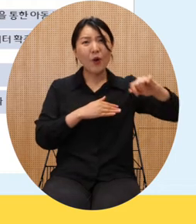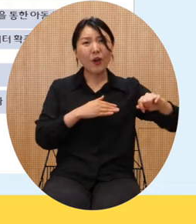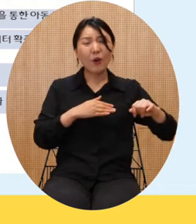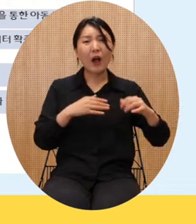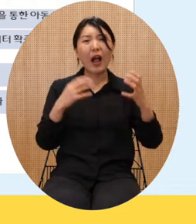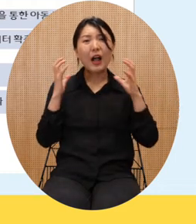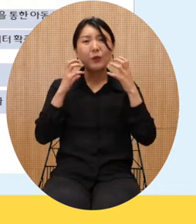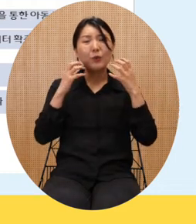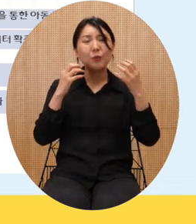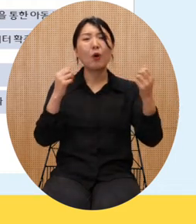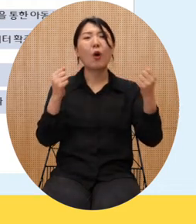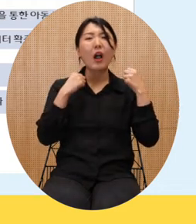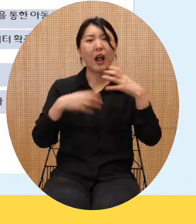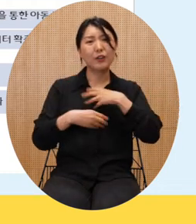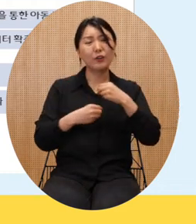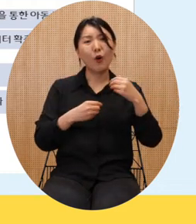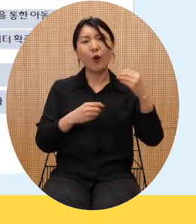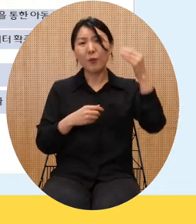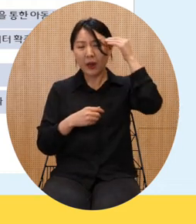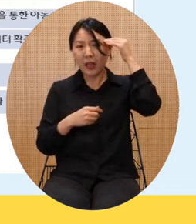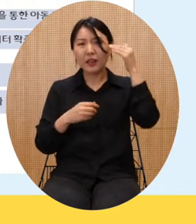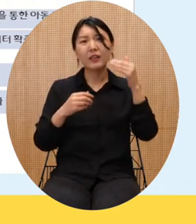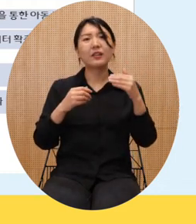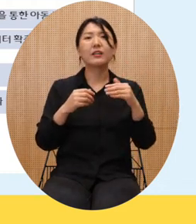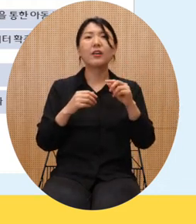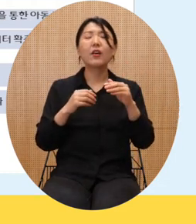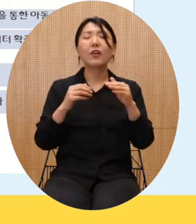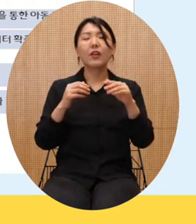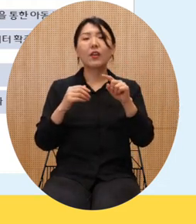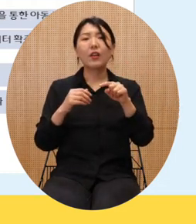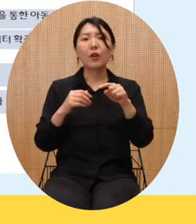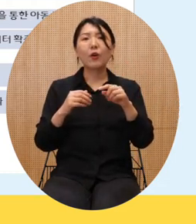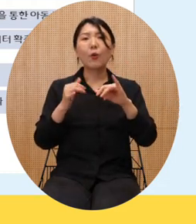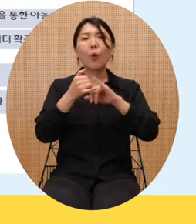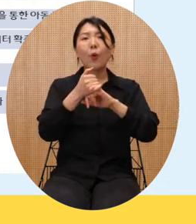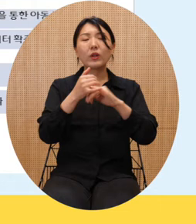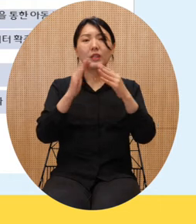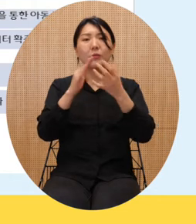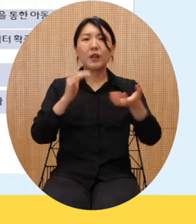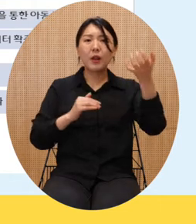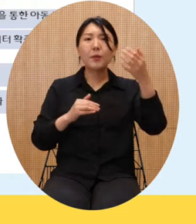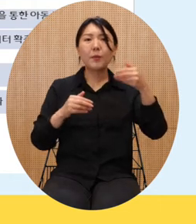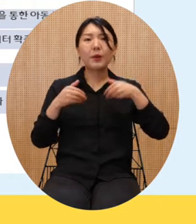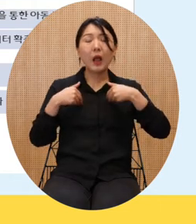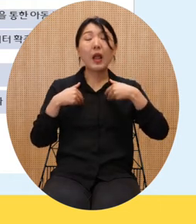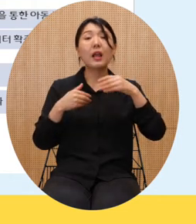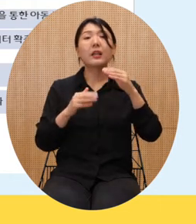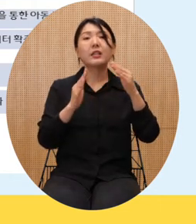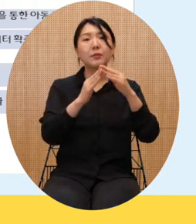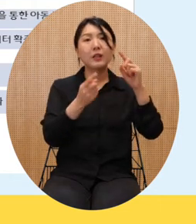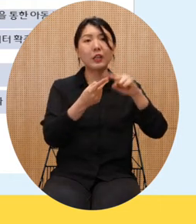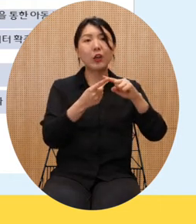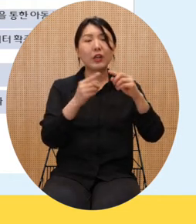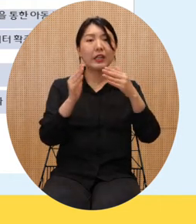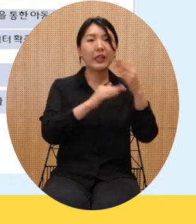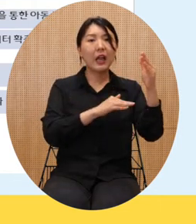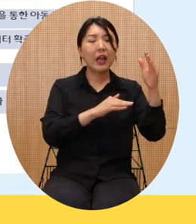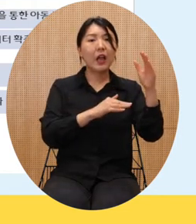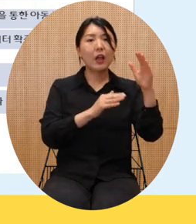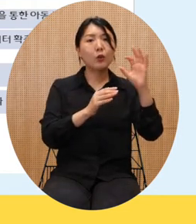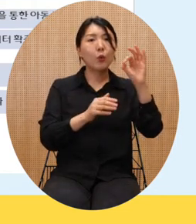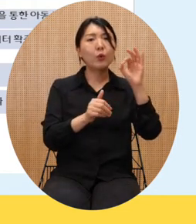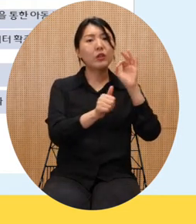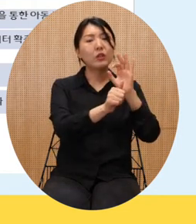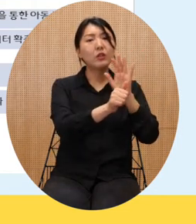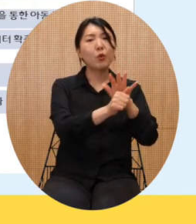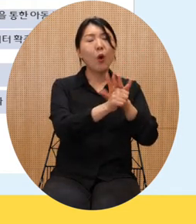가구들 있잖아요. 너무 열악하게 지하에 벌레가 나오고 아동의 건강과 안전을 위협해서 판단하기에 주거 상향이 꼭 필요한